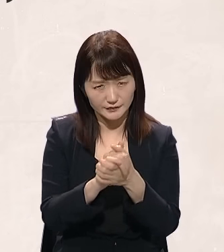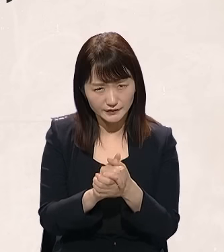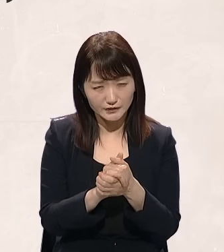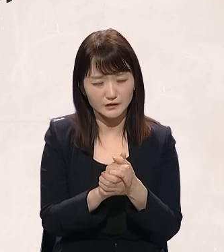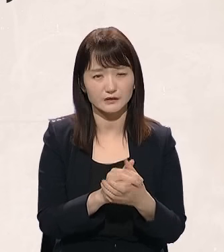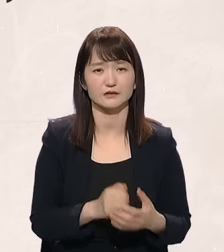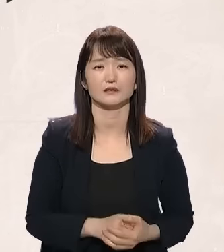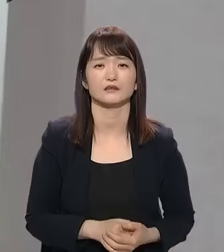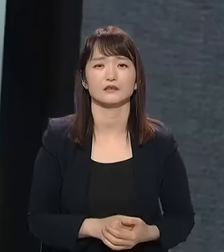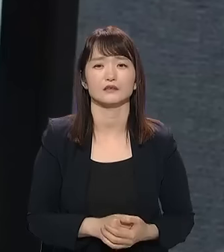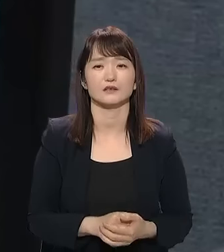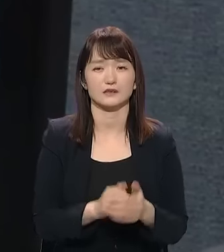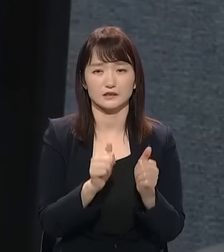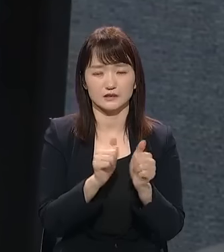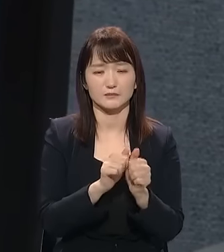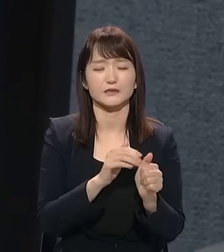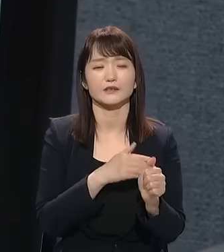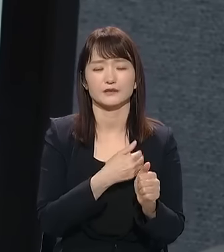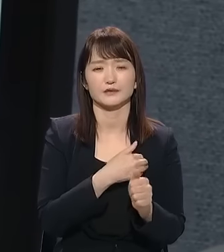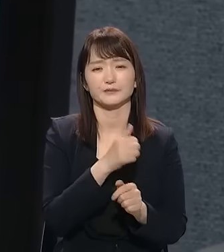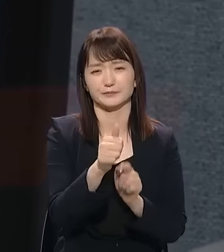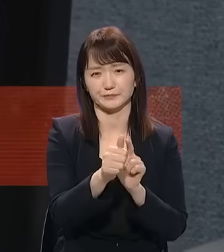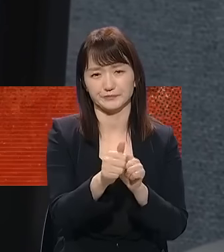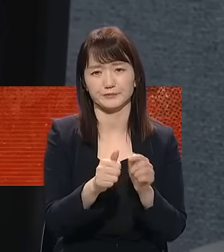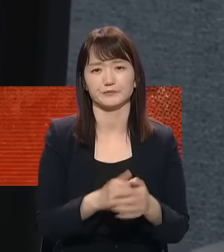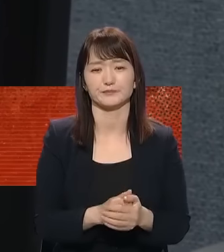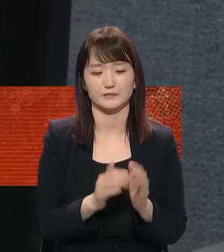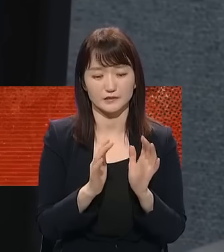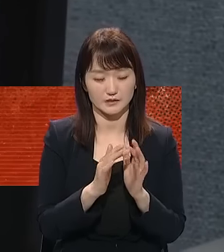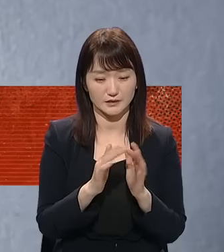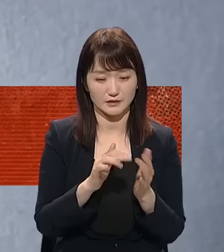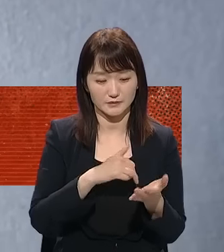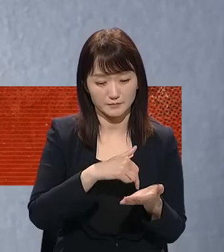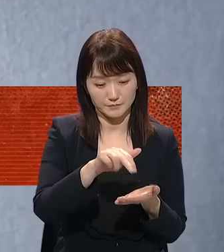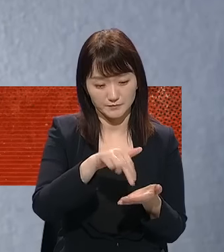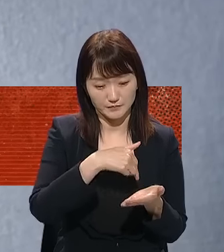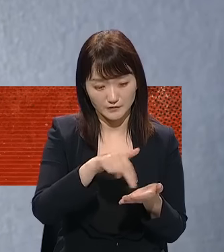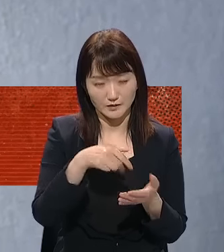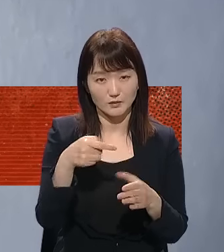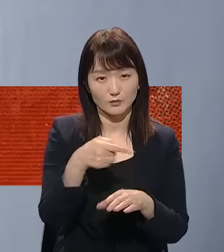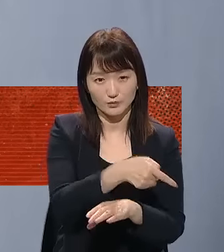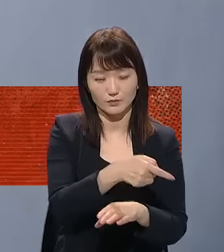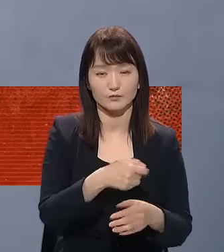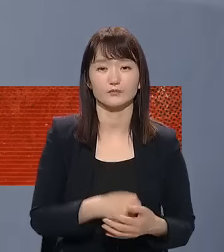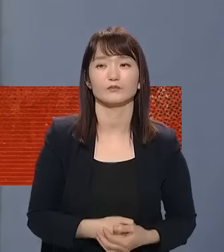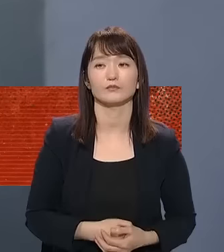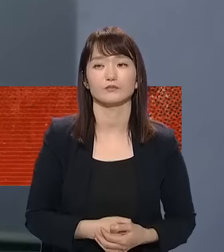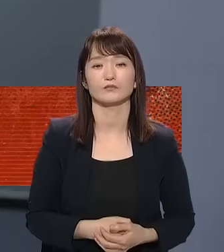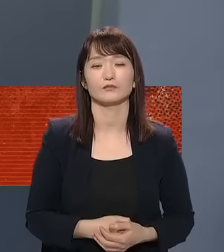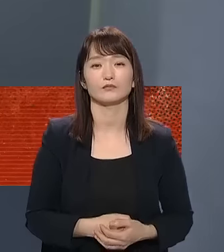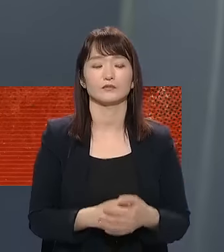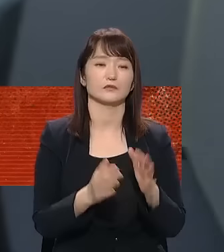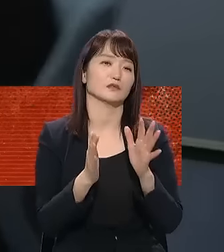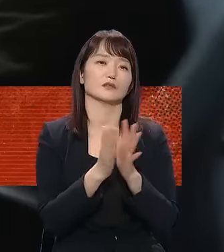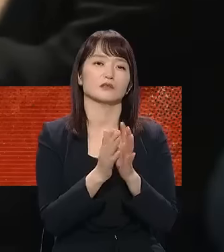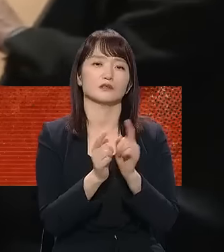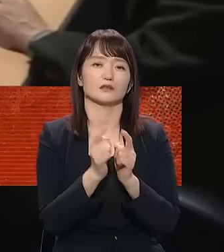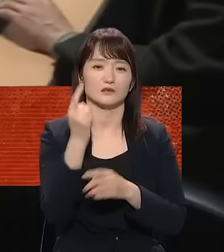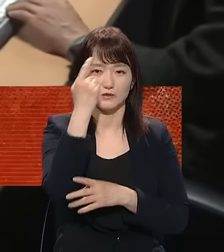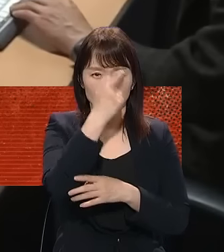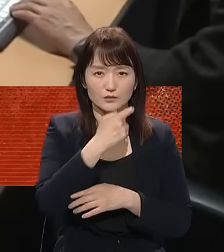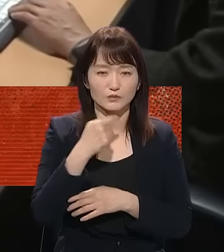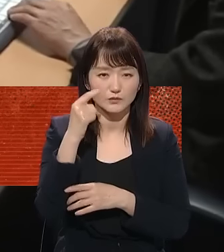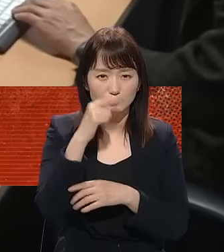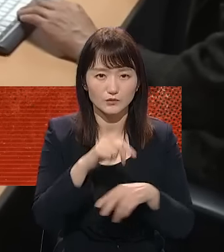바로이 내연남 정시 있던 겁니다 그래서 이제 온라인 채팅을 갖다가 이제 그 벗어나서 아예 그냥 직접 얼굴을 갖다가